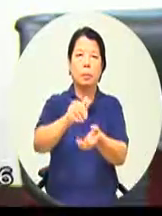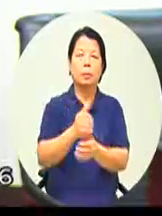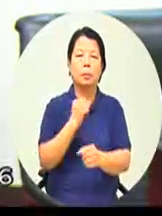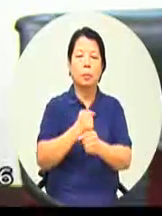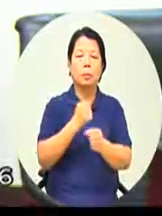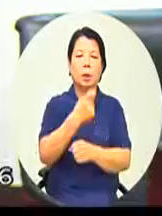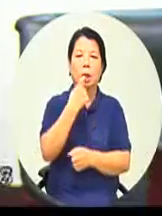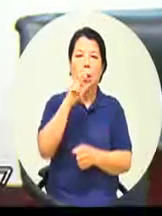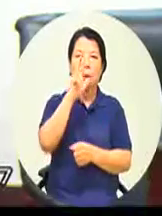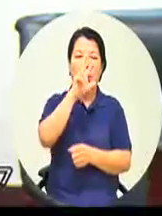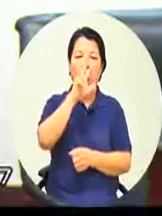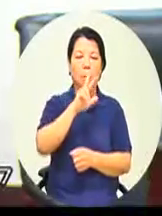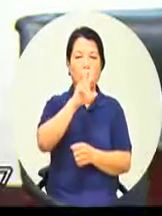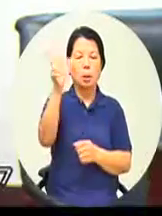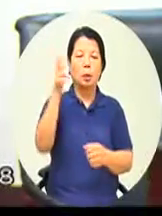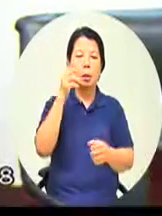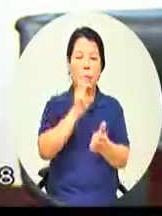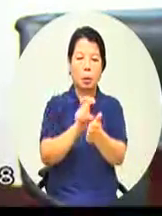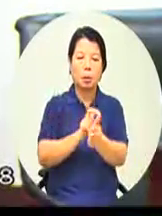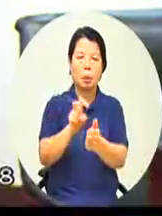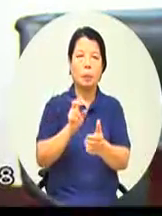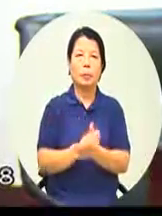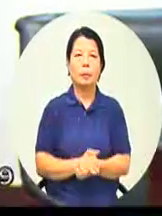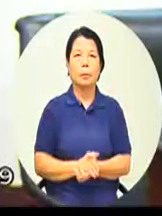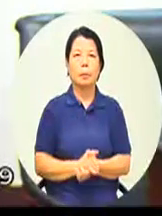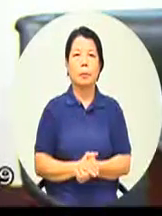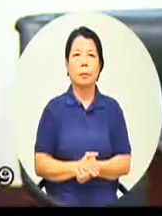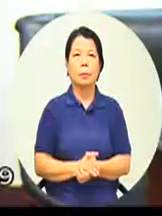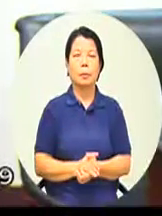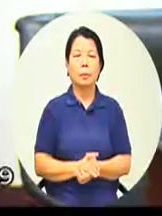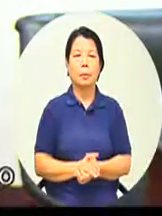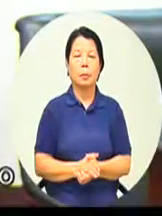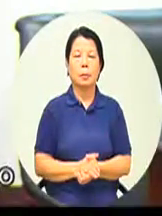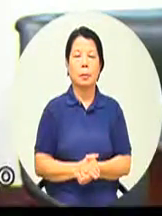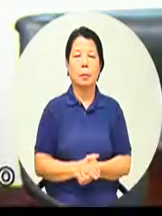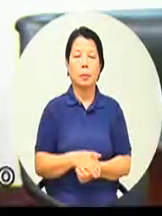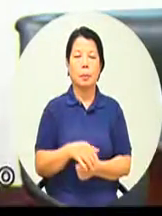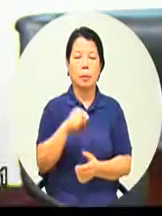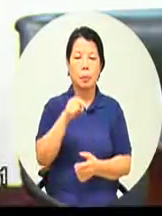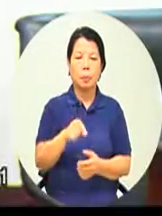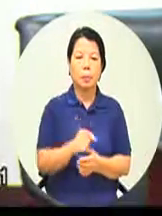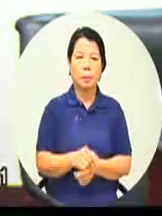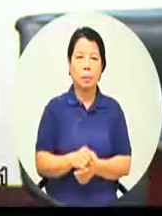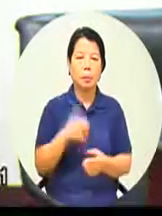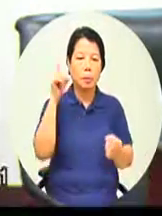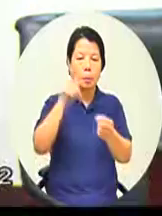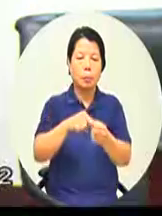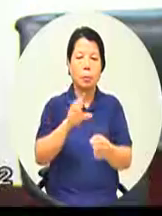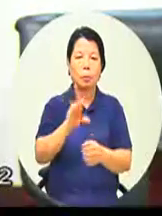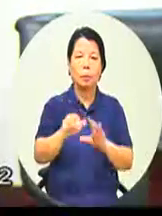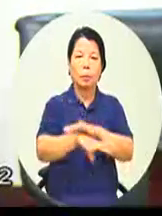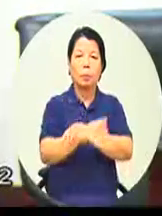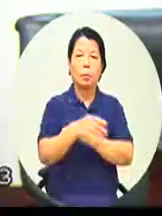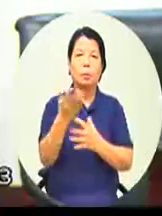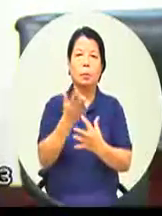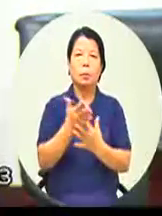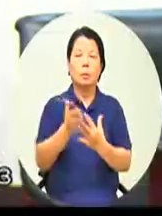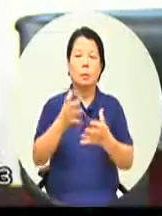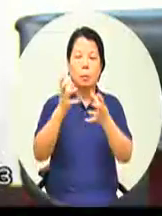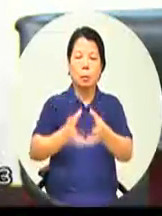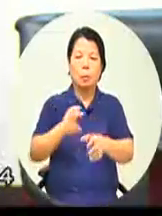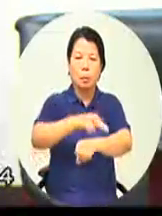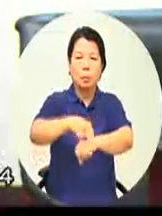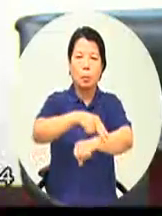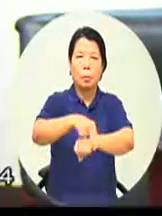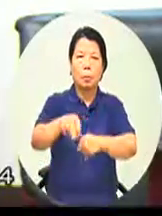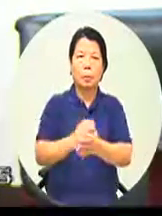日照，还是日托跟日照，这个方向是不是有空间来去设计？好，